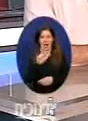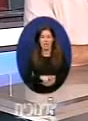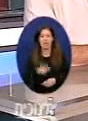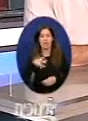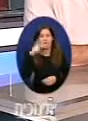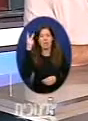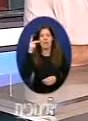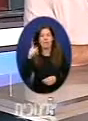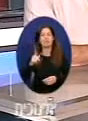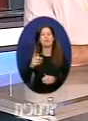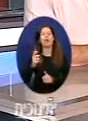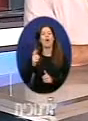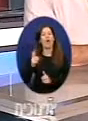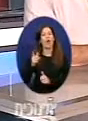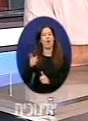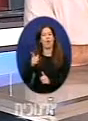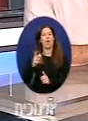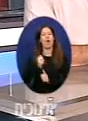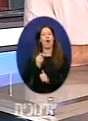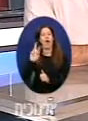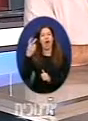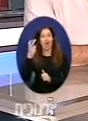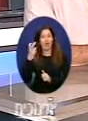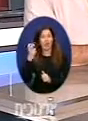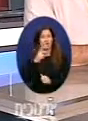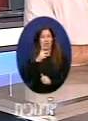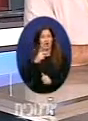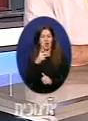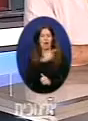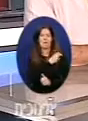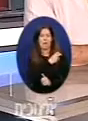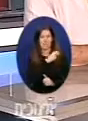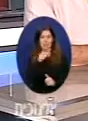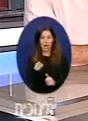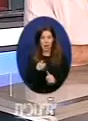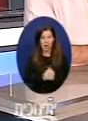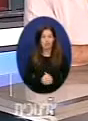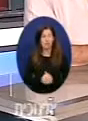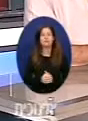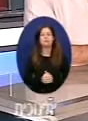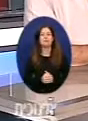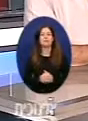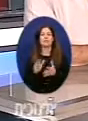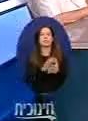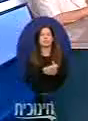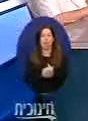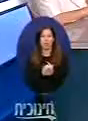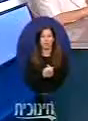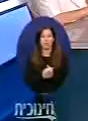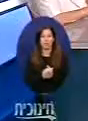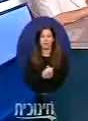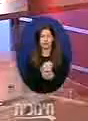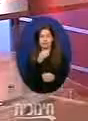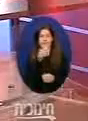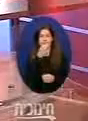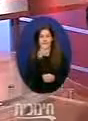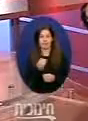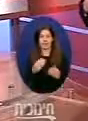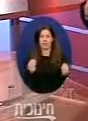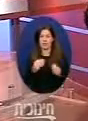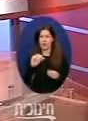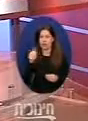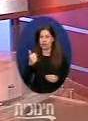יצחק בן ישראל, ראש התוכנית ללימודי ביטחון, לשעבר ראש מפאת במשרד הביטחון, שלום איציק. שלום. תגיד, קודם כל, אנחנו בעצם